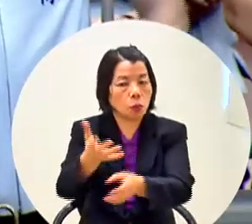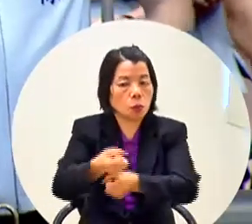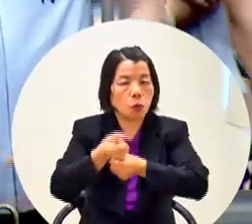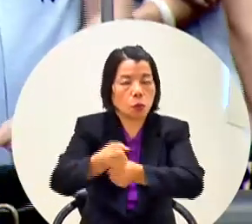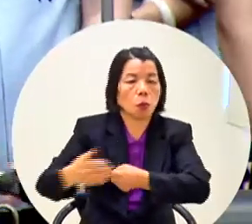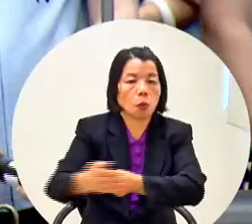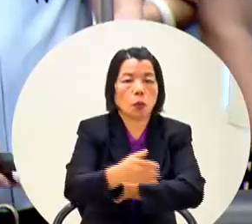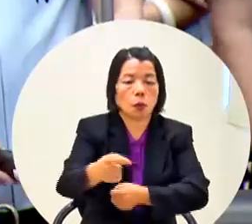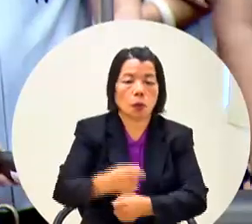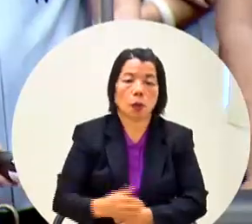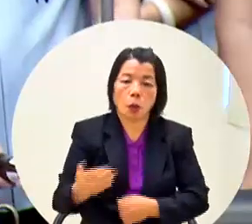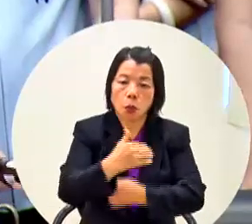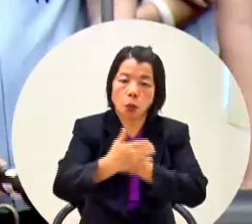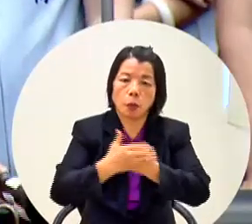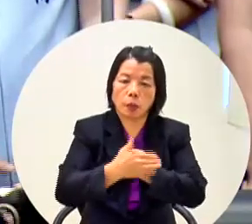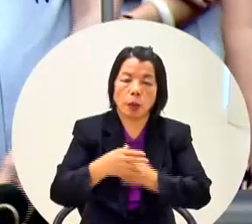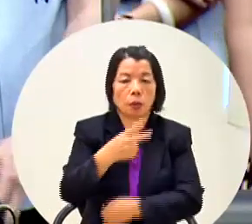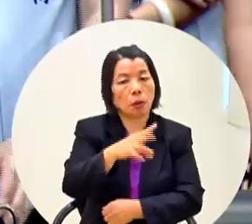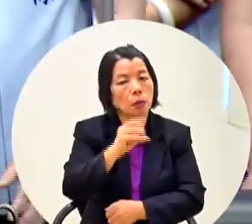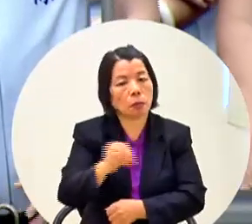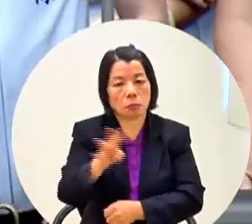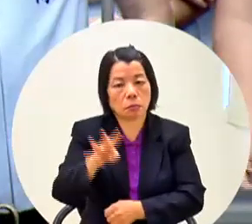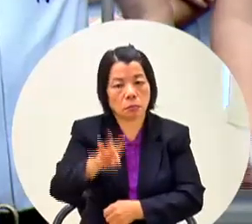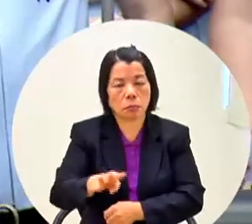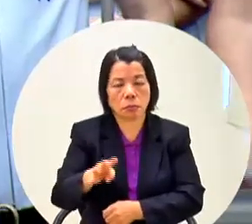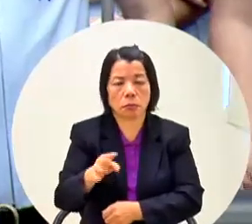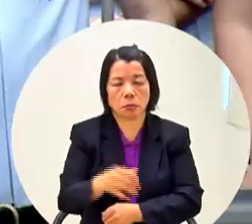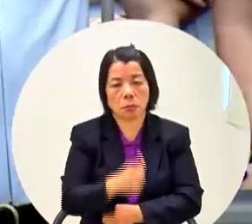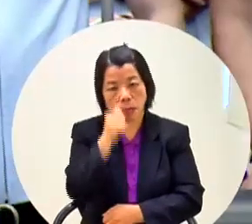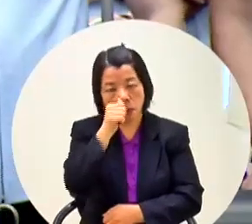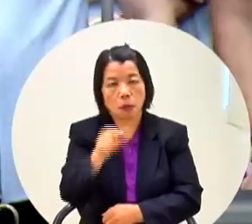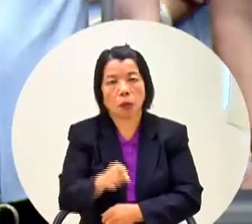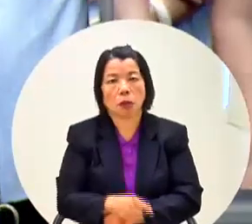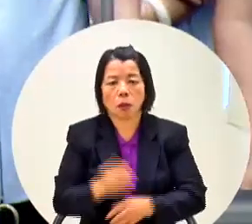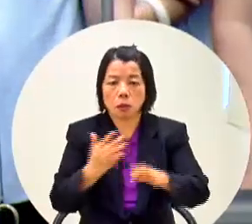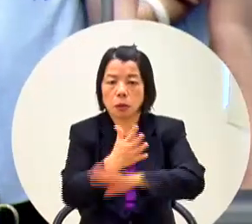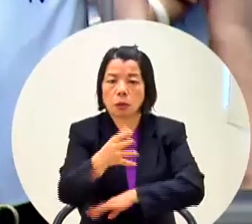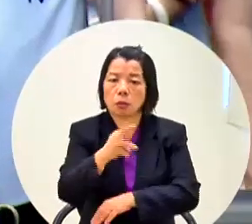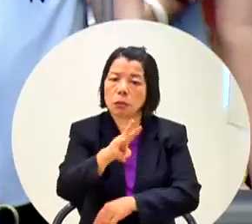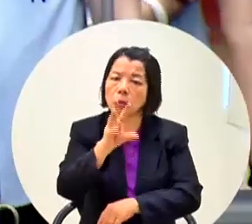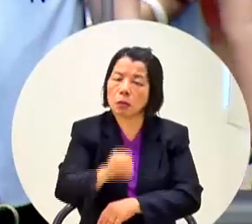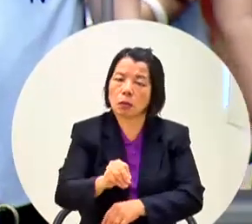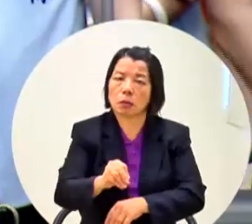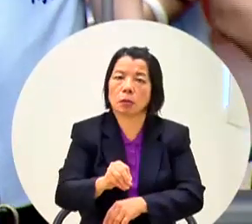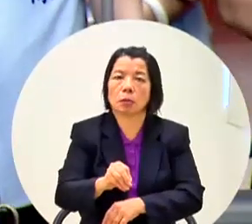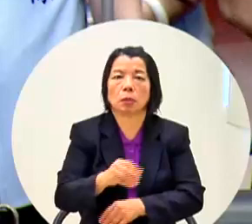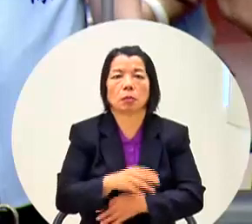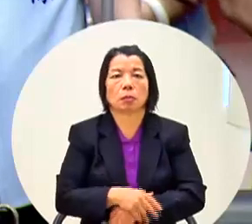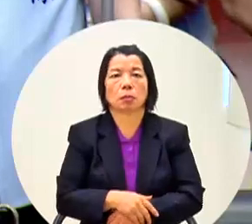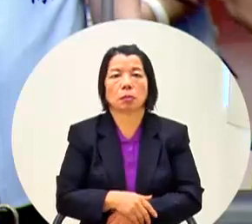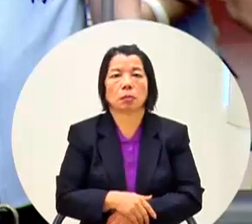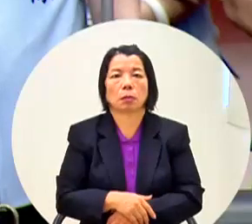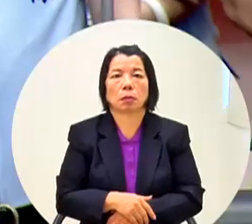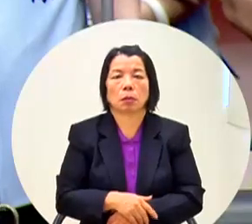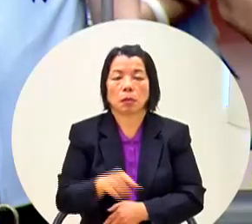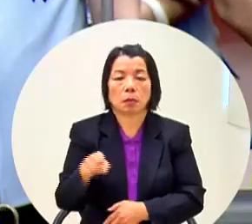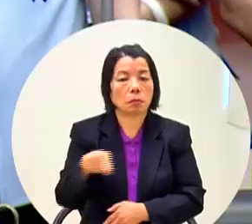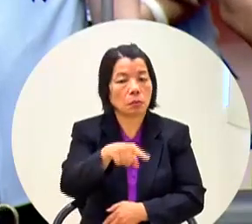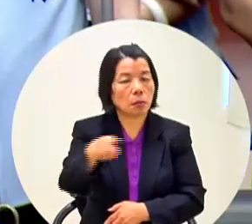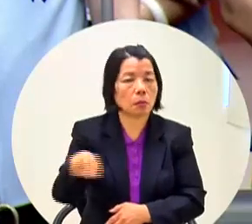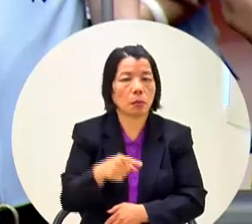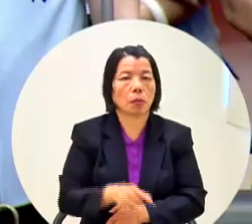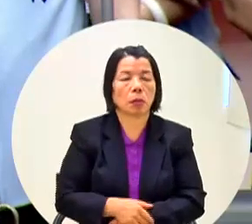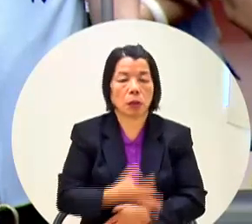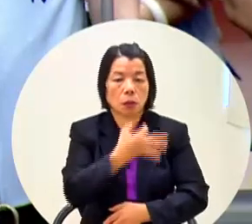的虚报加多27000块尔，老早都已经超过30000元以上了。可是他们这些困